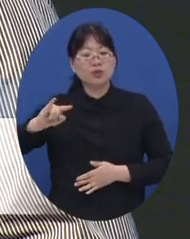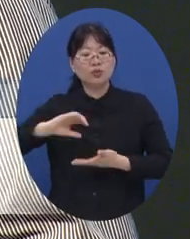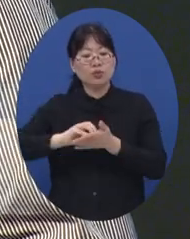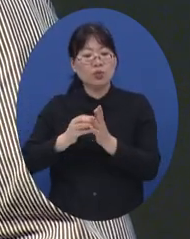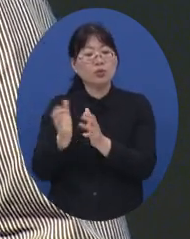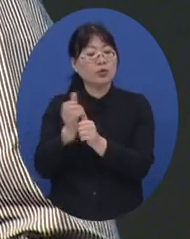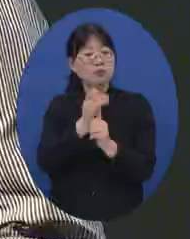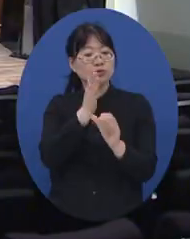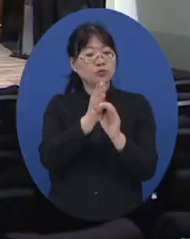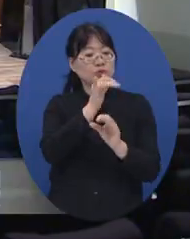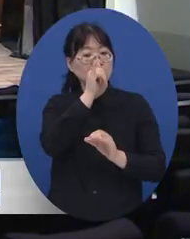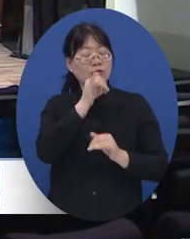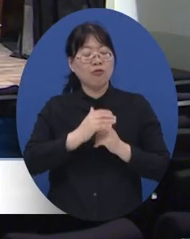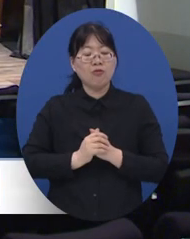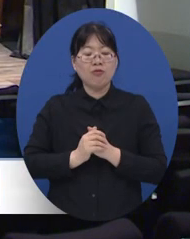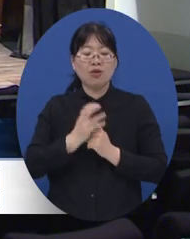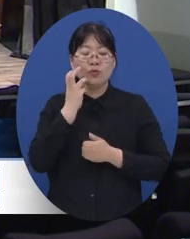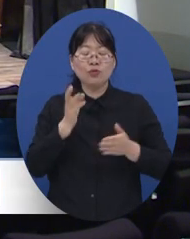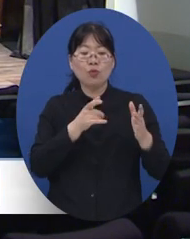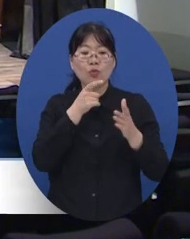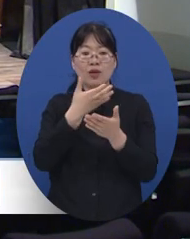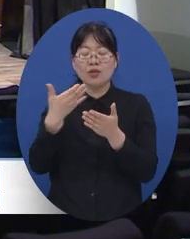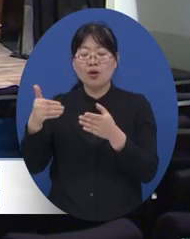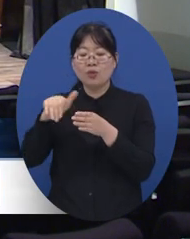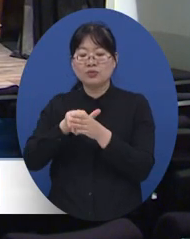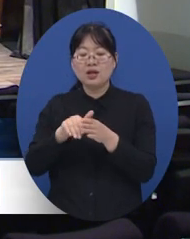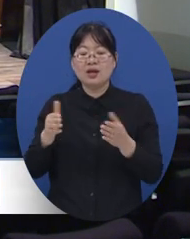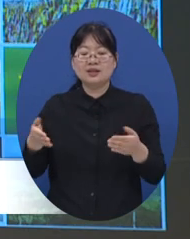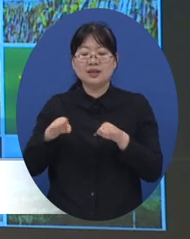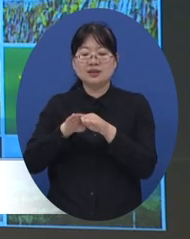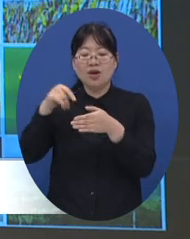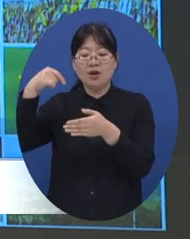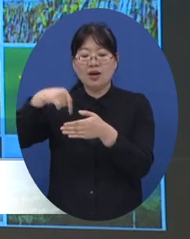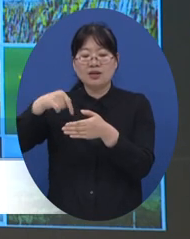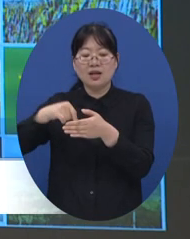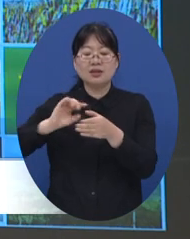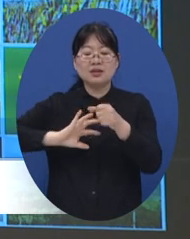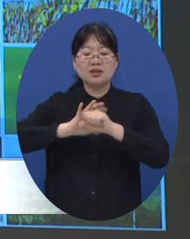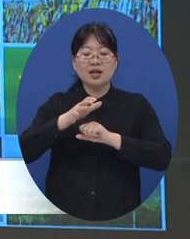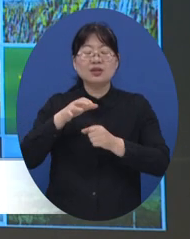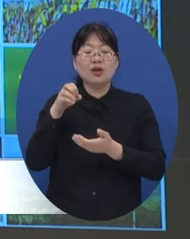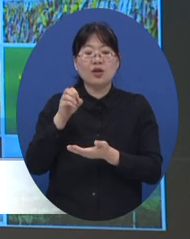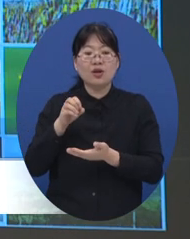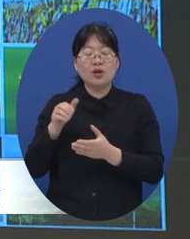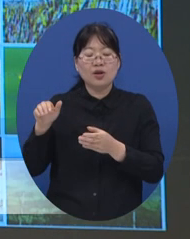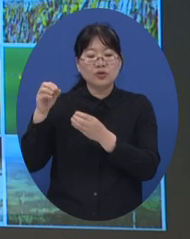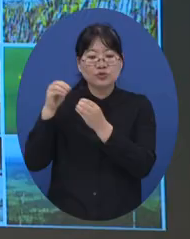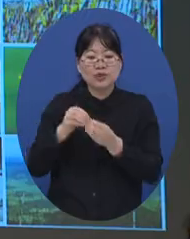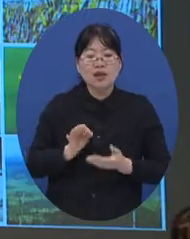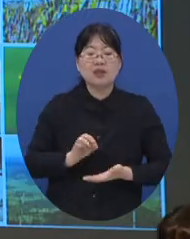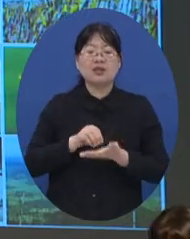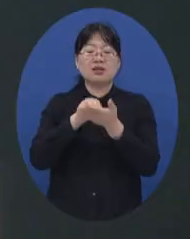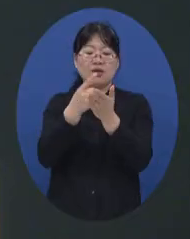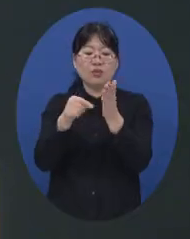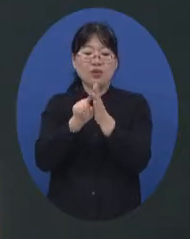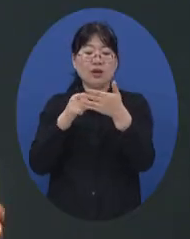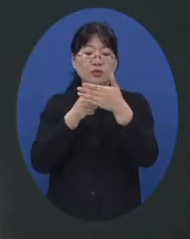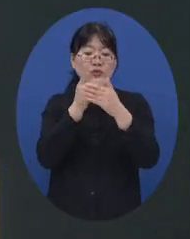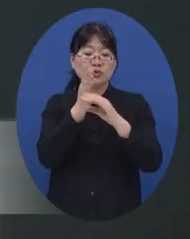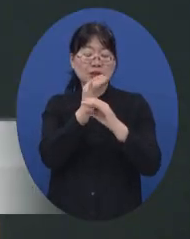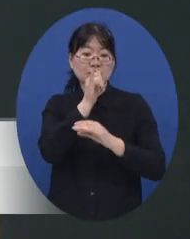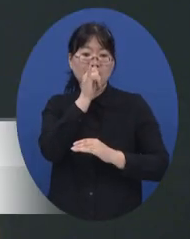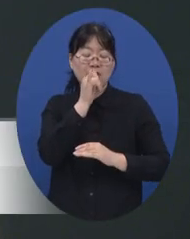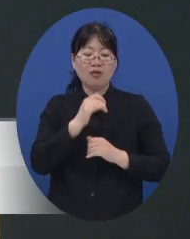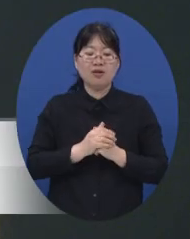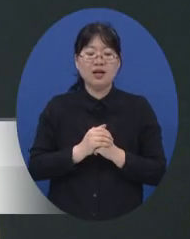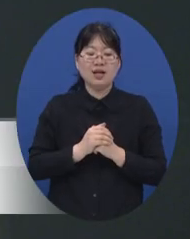잡히고 있습니다. 지금. 경기도와 강원도, 문화재청은 DMZ를 세계유산으로 등재하기 위해 추진 중입니다.